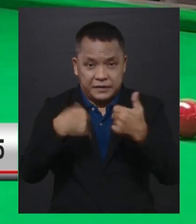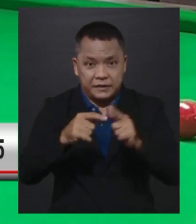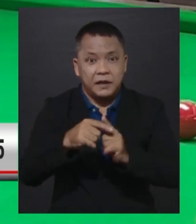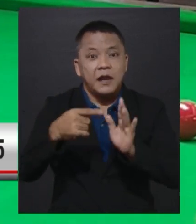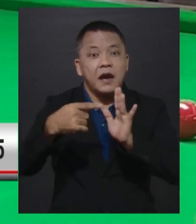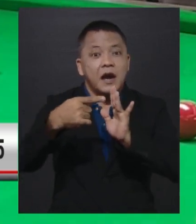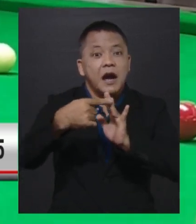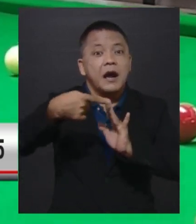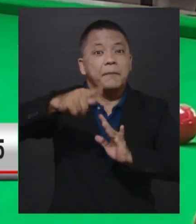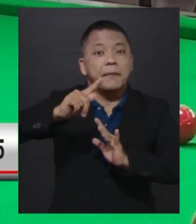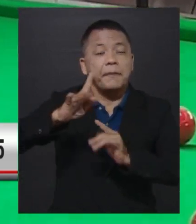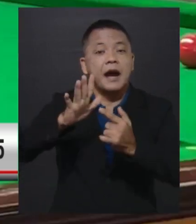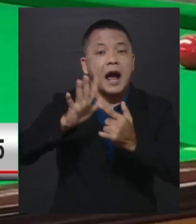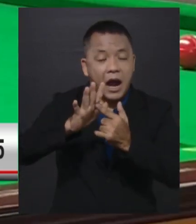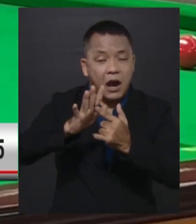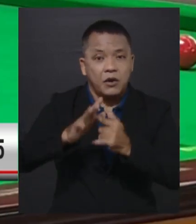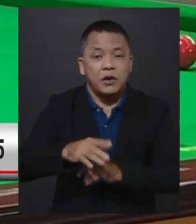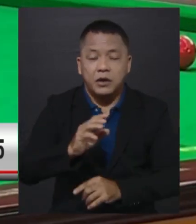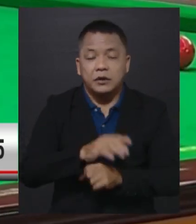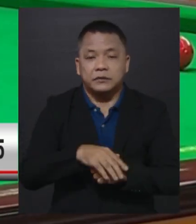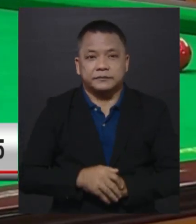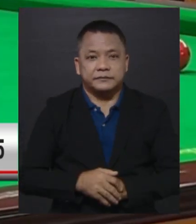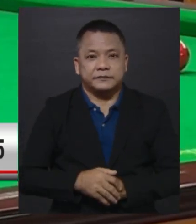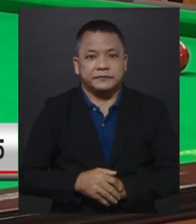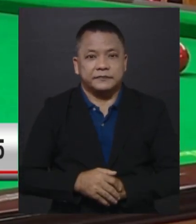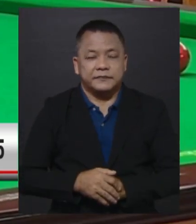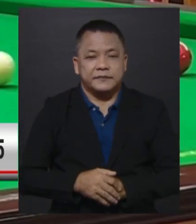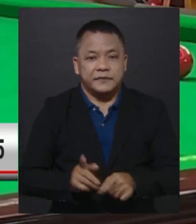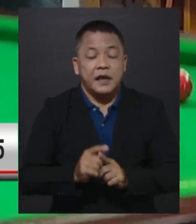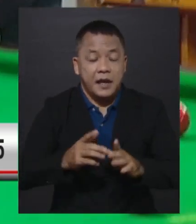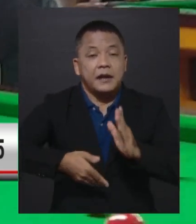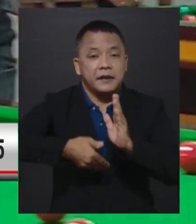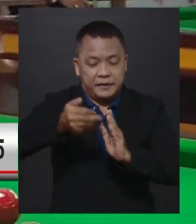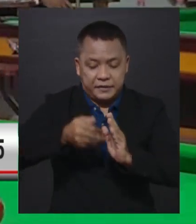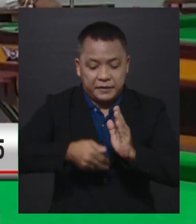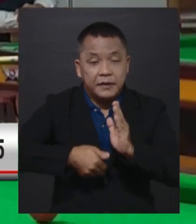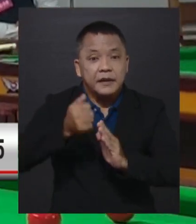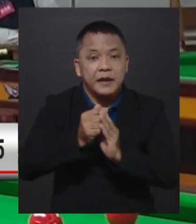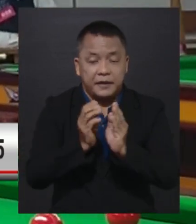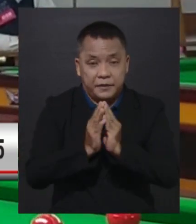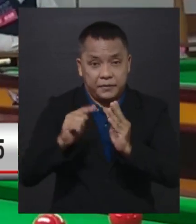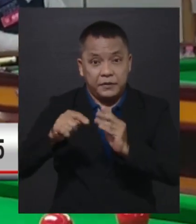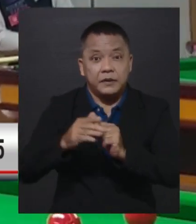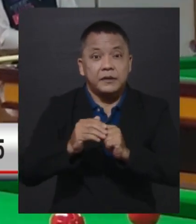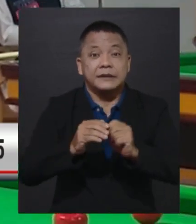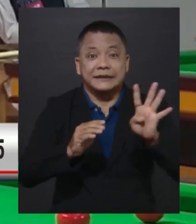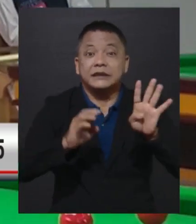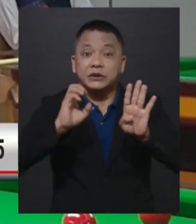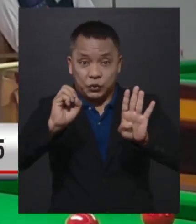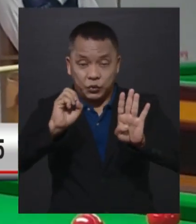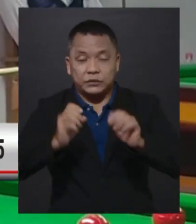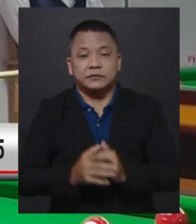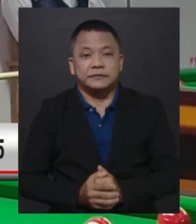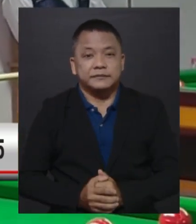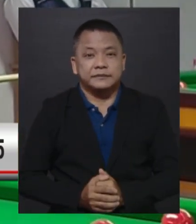าโพ3ต้นหรือว่าสุชาติสุขเลี่ยมนะคะชนะบุญพิทักษ์โหลทองไป4-0เฟรม